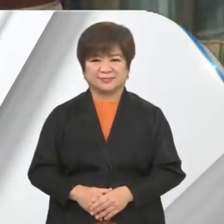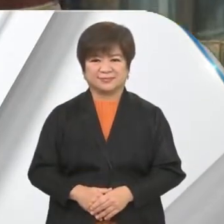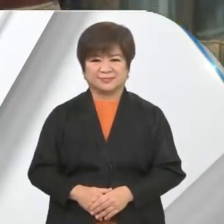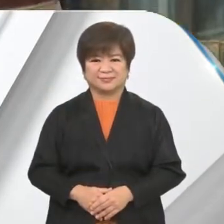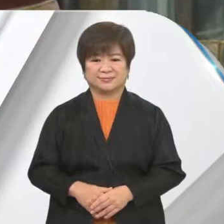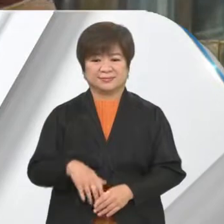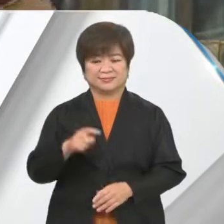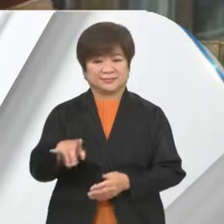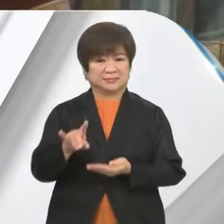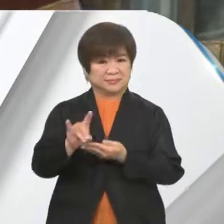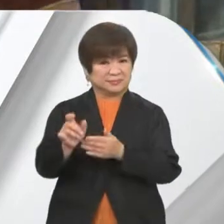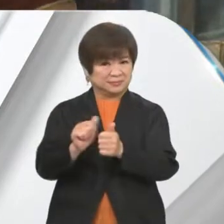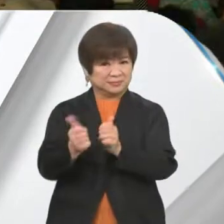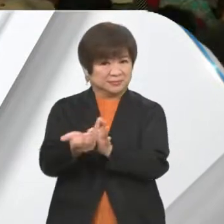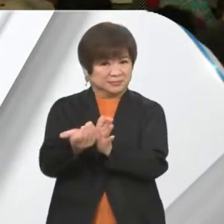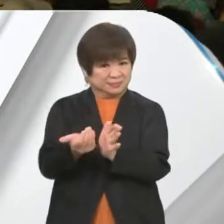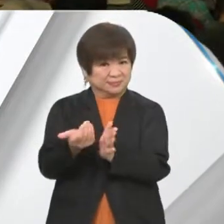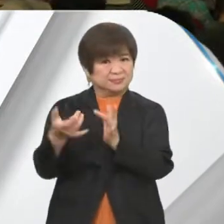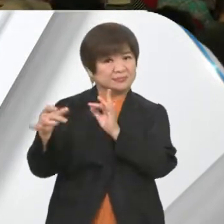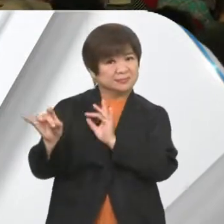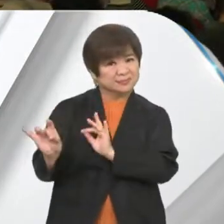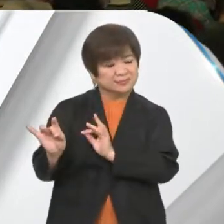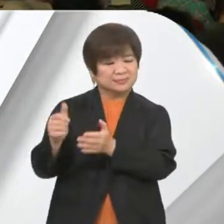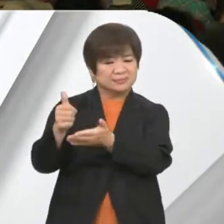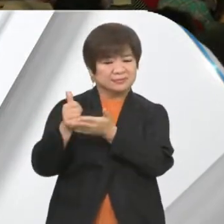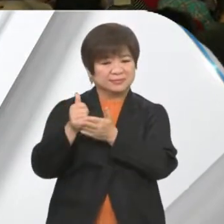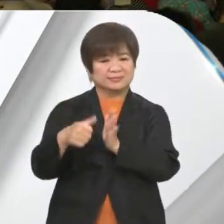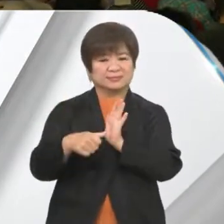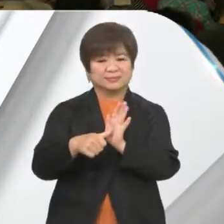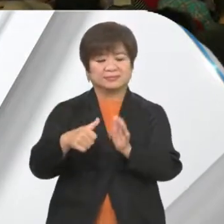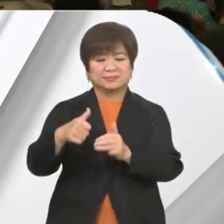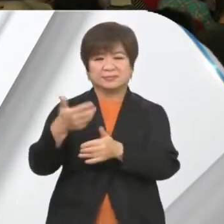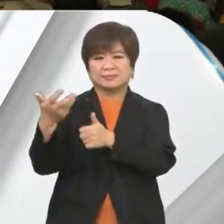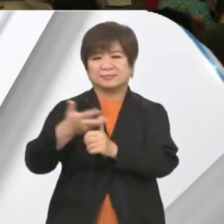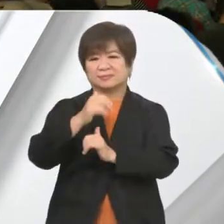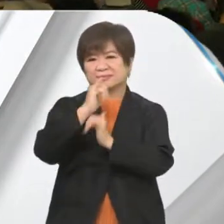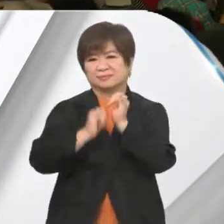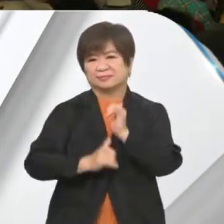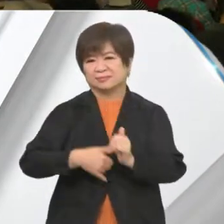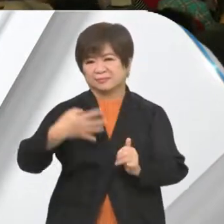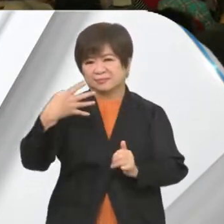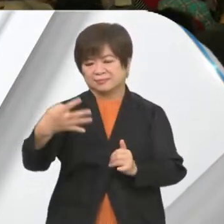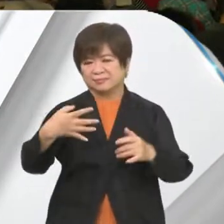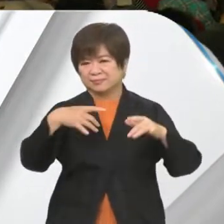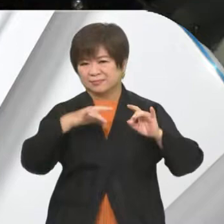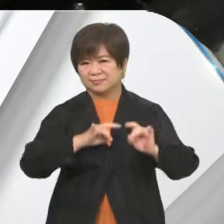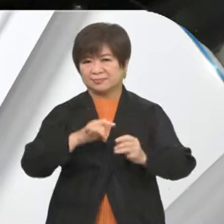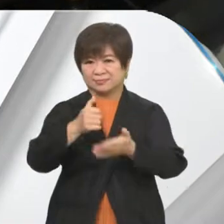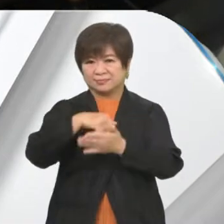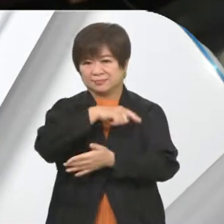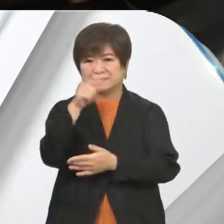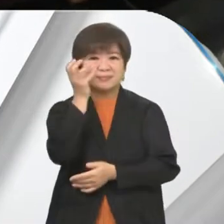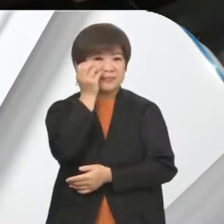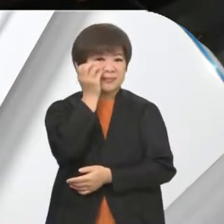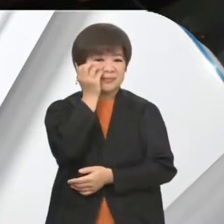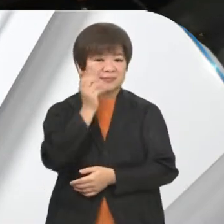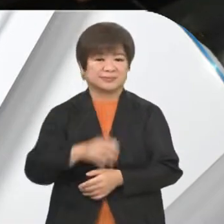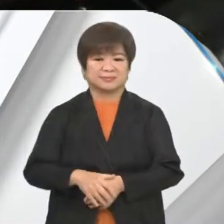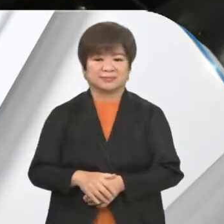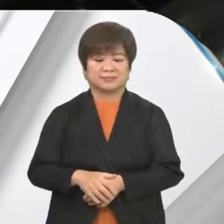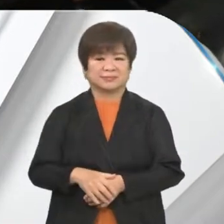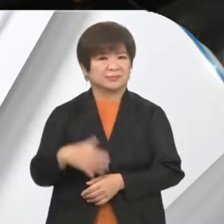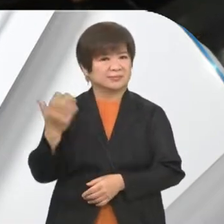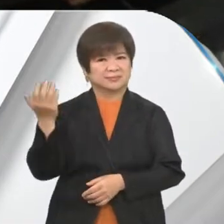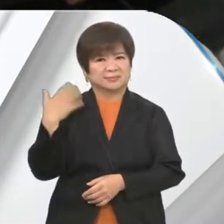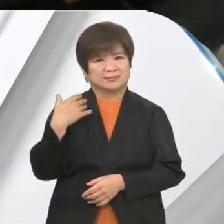亚创龙船比赛以前的演戏，特别邀请台湾传统戏台的歌戏团做台戏，爱本民众来看。 表演我们平常也已经很久